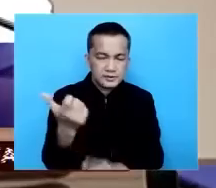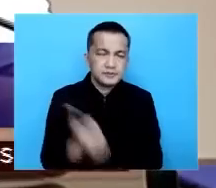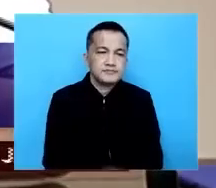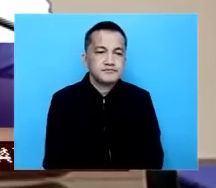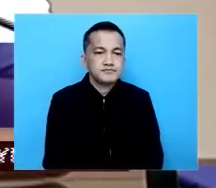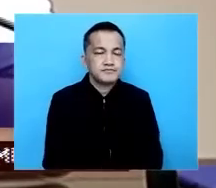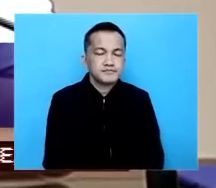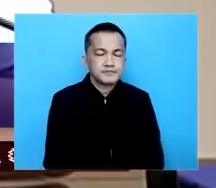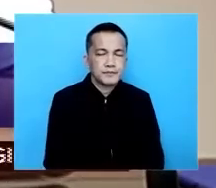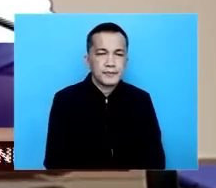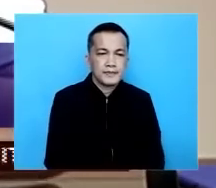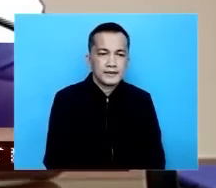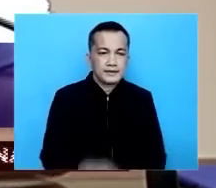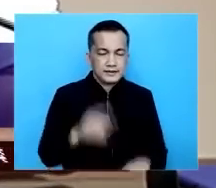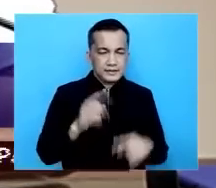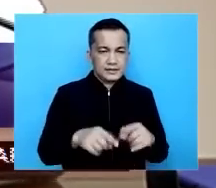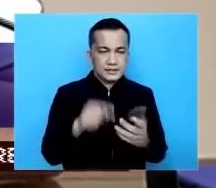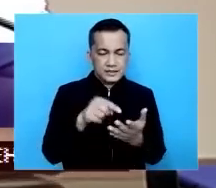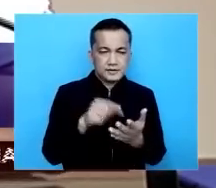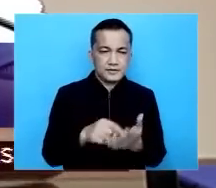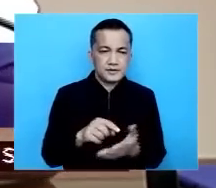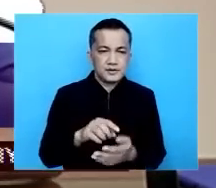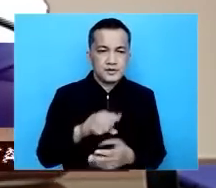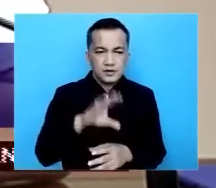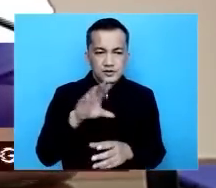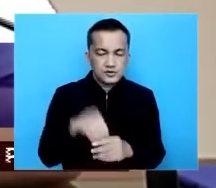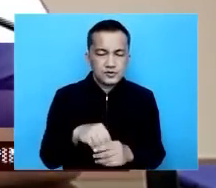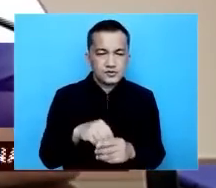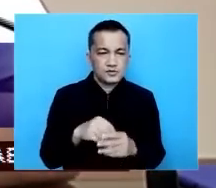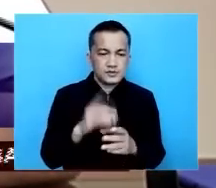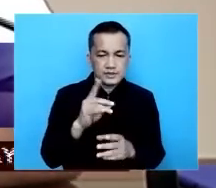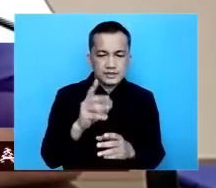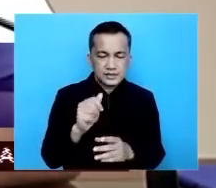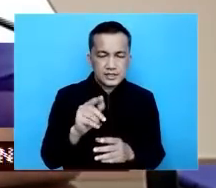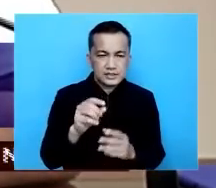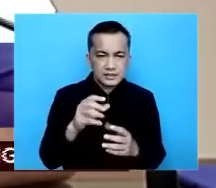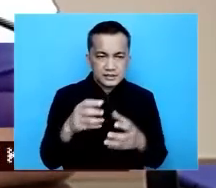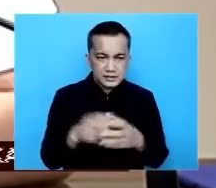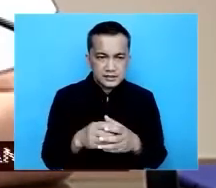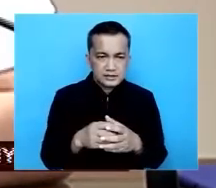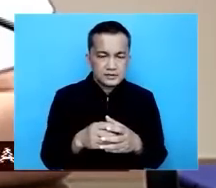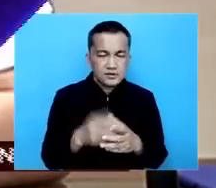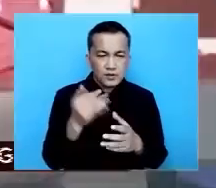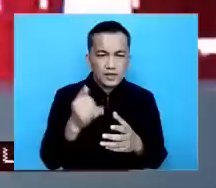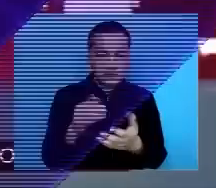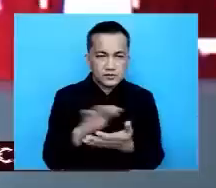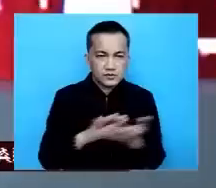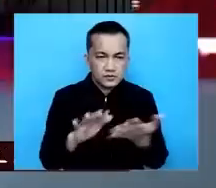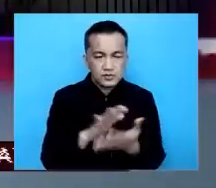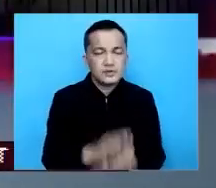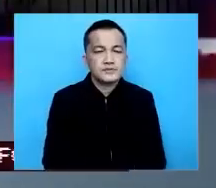We can no longer afford to add new data sets again and again kasi gugulo lang.